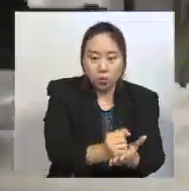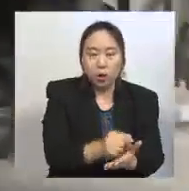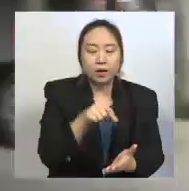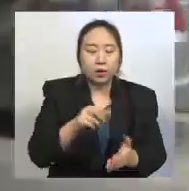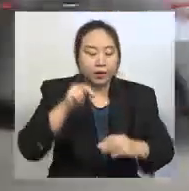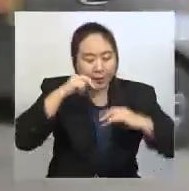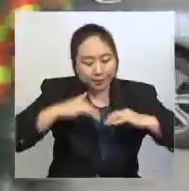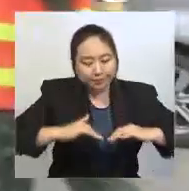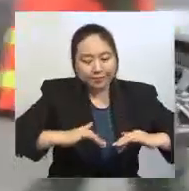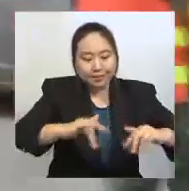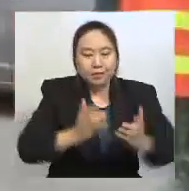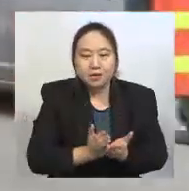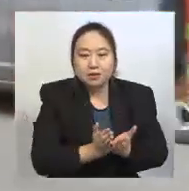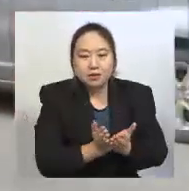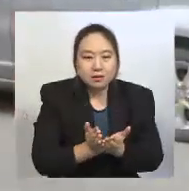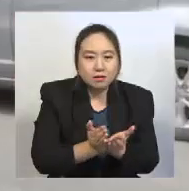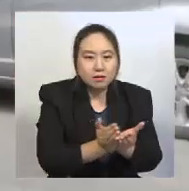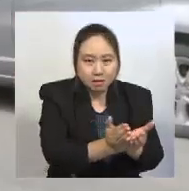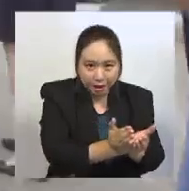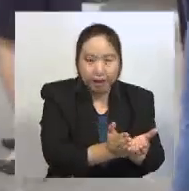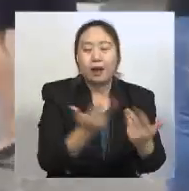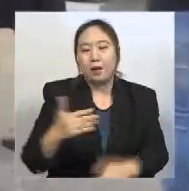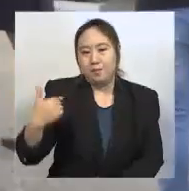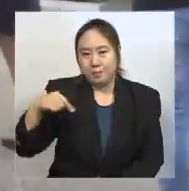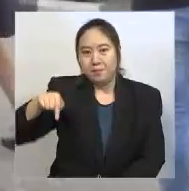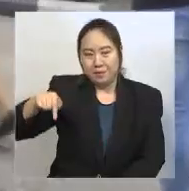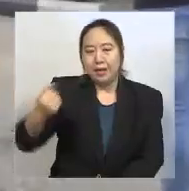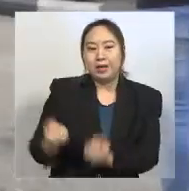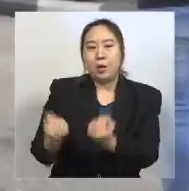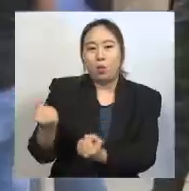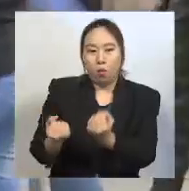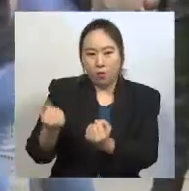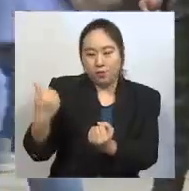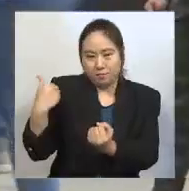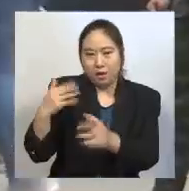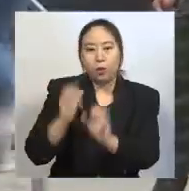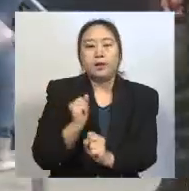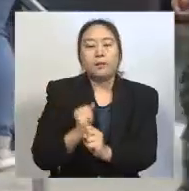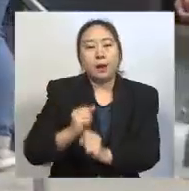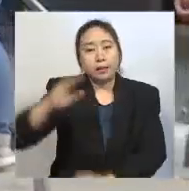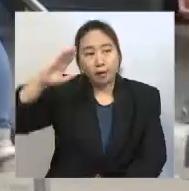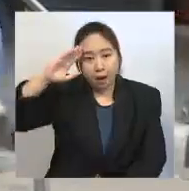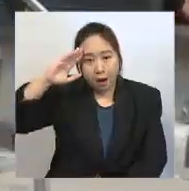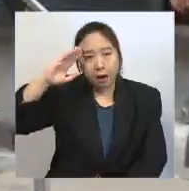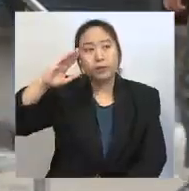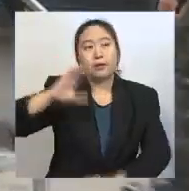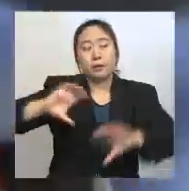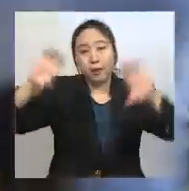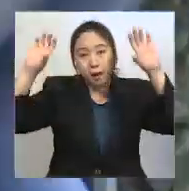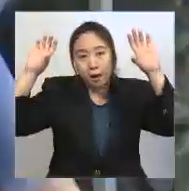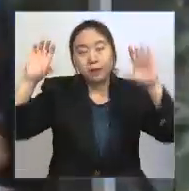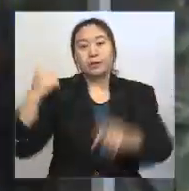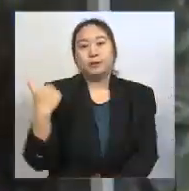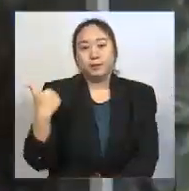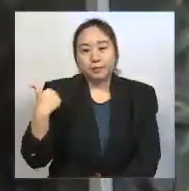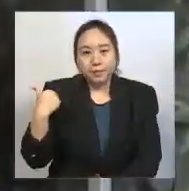เรือไปยังบ้านชาวบ้านแล้วนะคะทางบนบกเองก็ยังคงมีเจ้าหน้าที่จากทั้งทหารเองภาครัฐเองนะมี